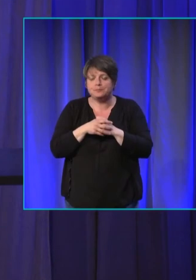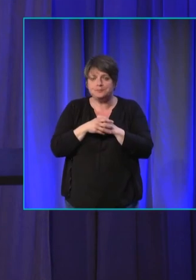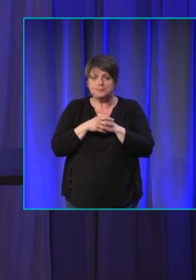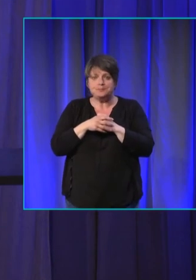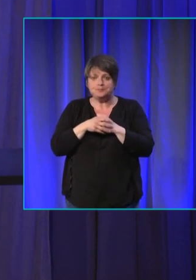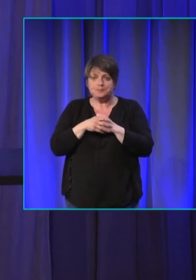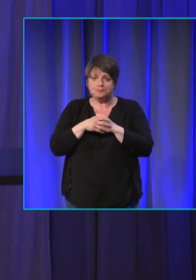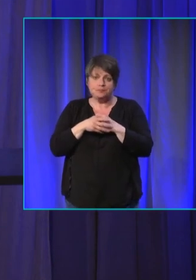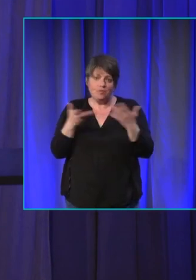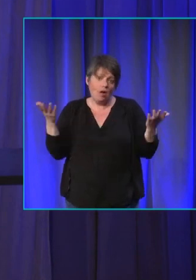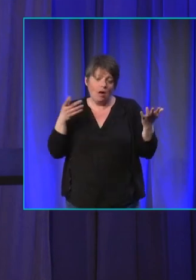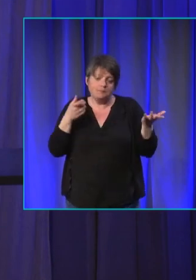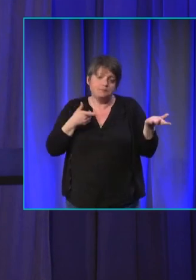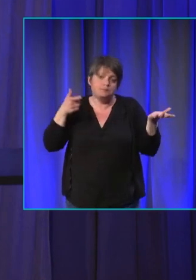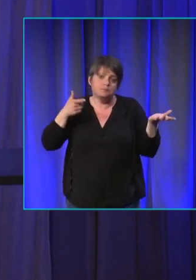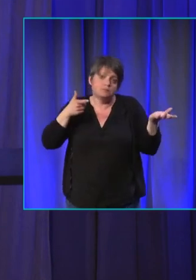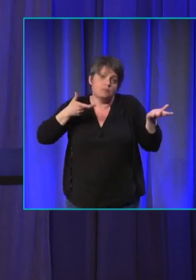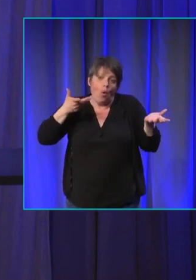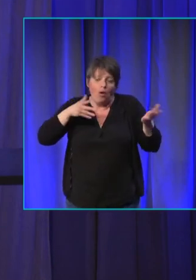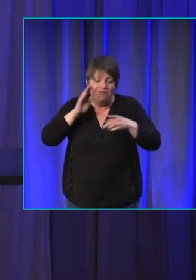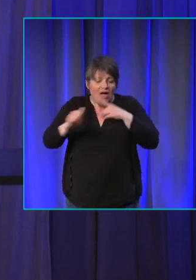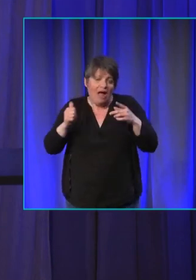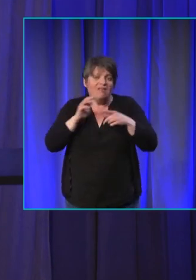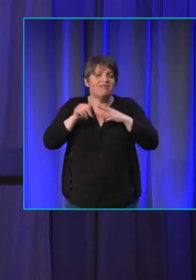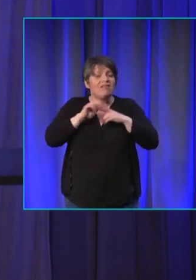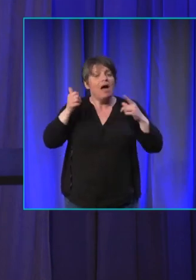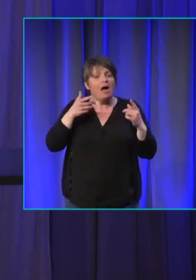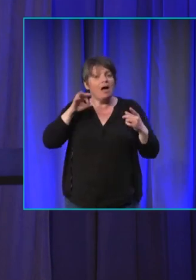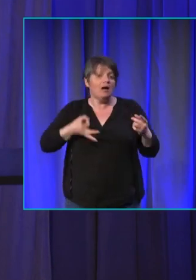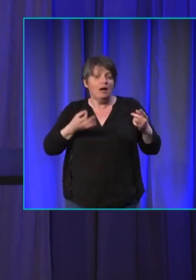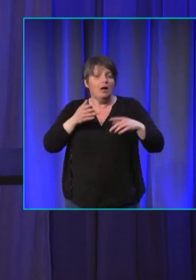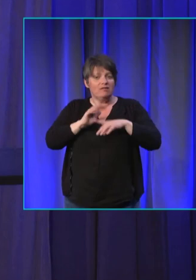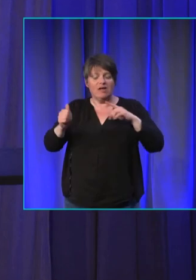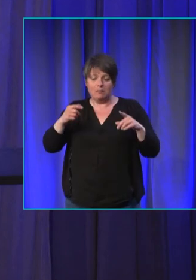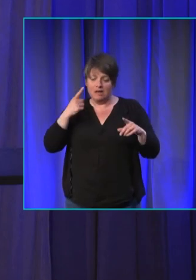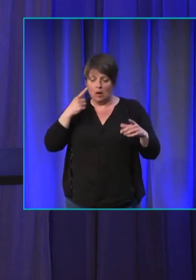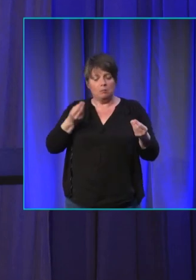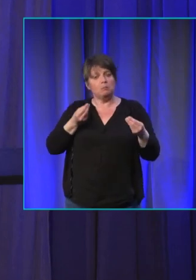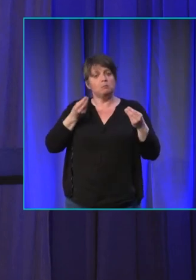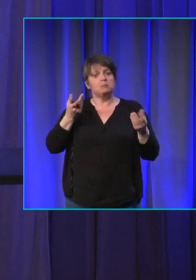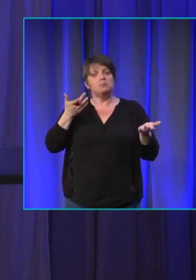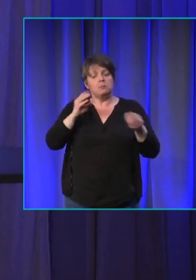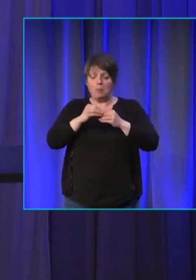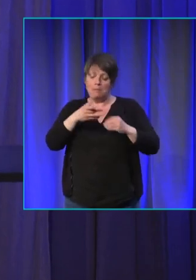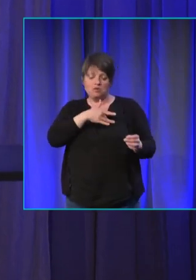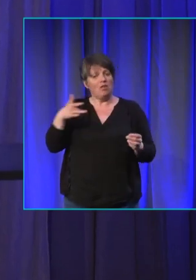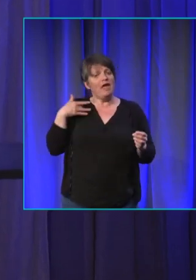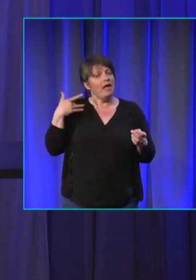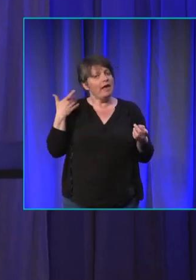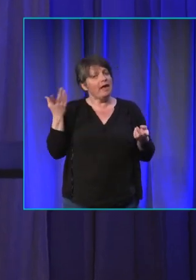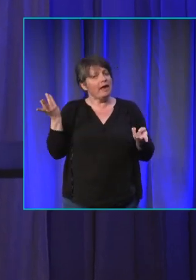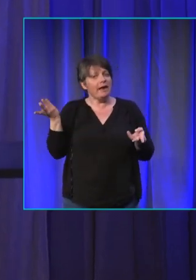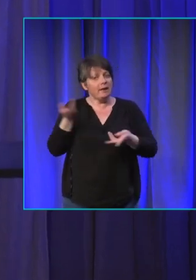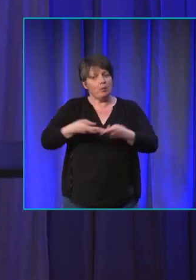On est obligé de passer par là, mais tant mieux, parce qu'on répond à des problématiques de santé publique, et puis aussi à des